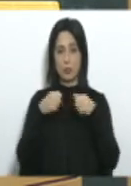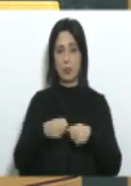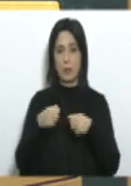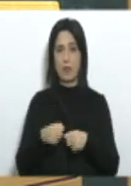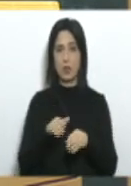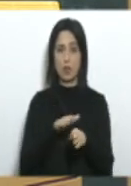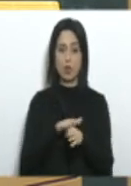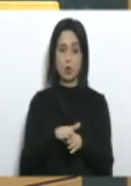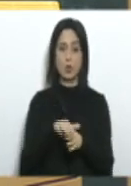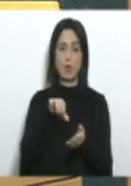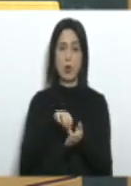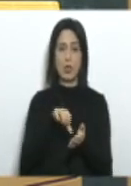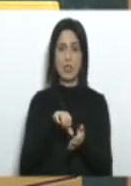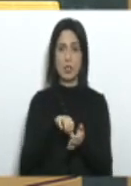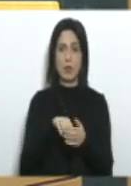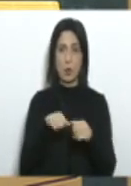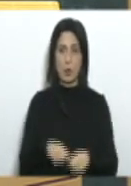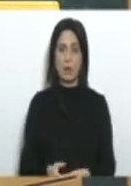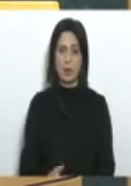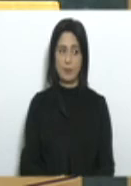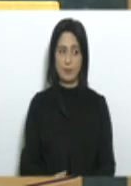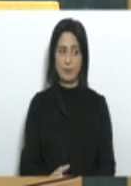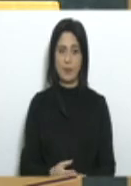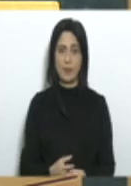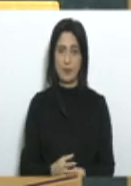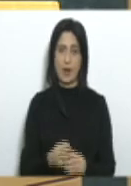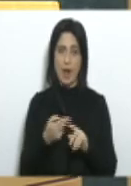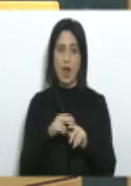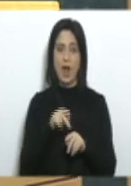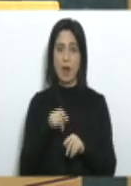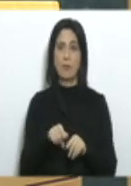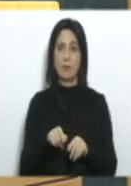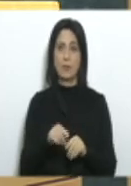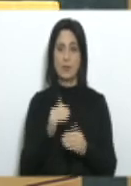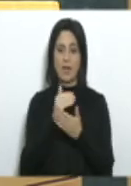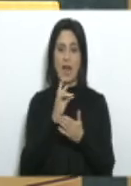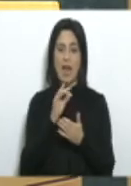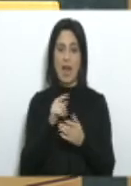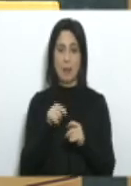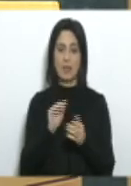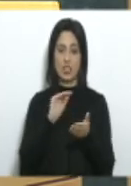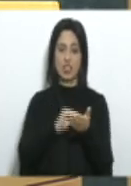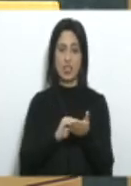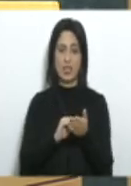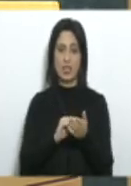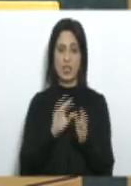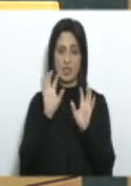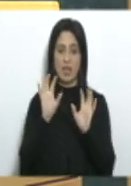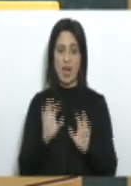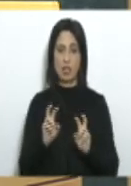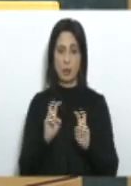და სრულყოფილი მონაწილეობის უფლება. ეს გახლავთ ამ რეგლამენტში შესატანი